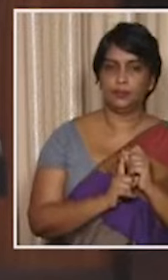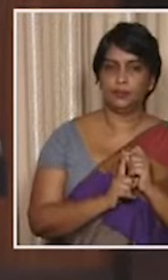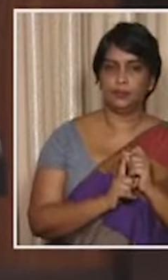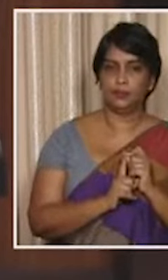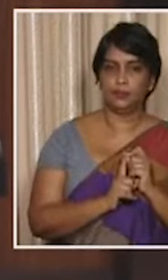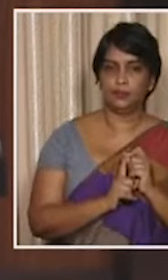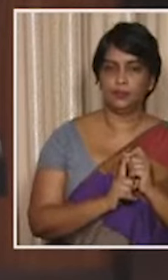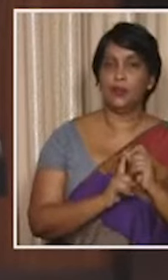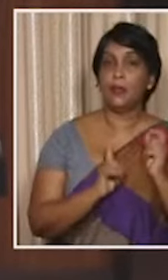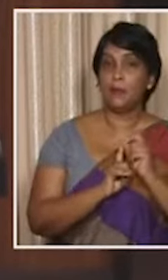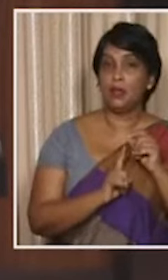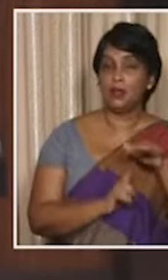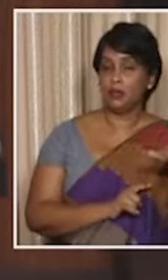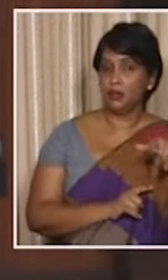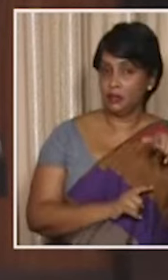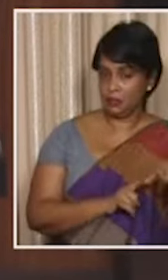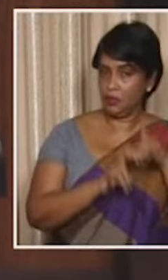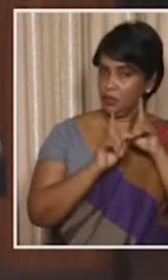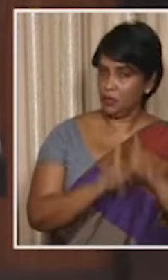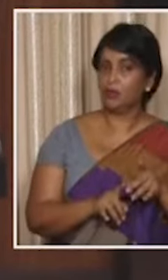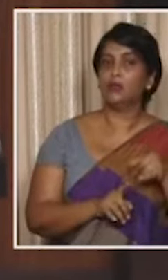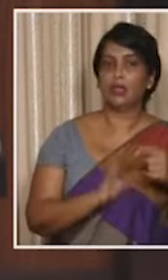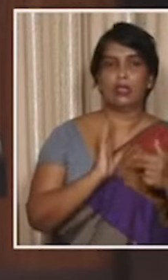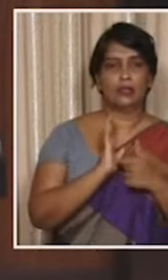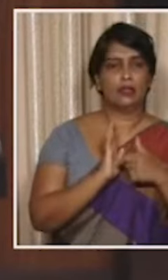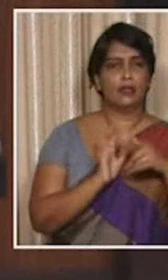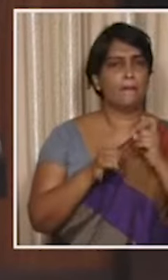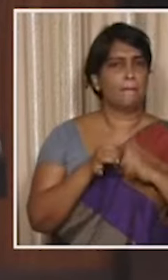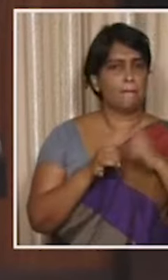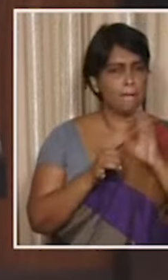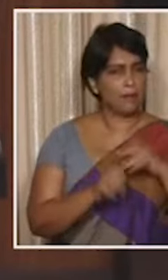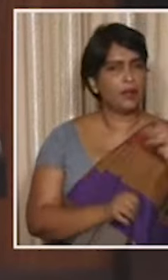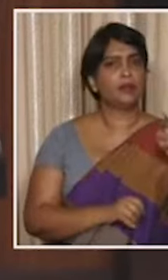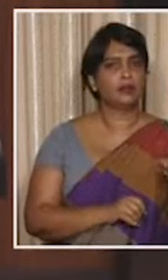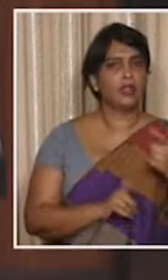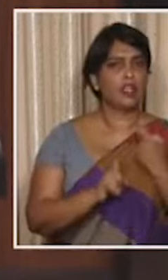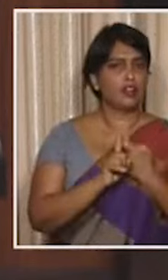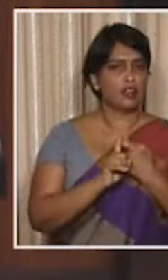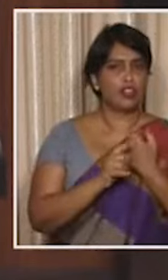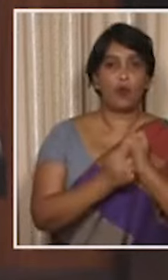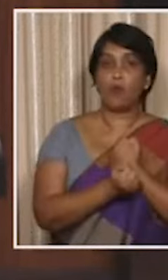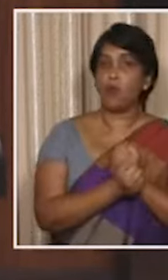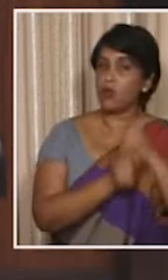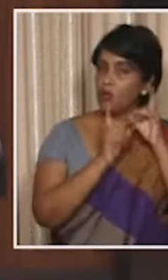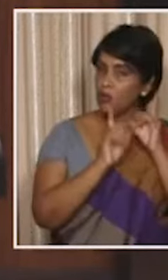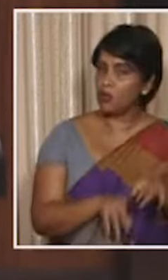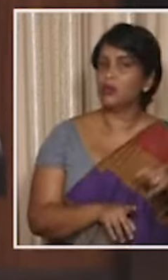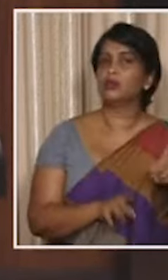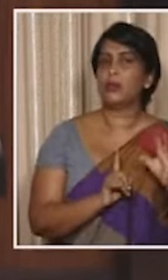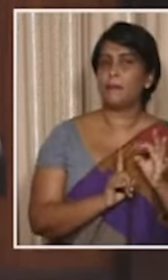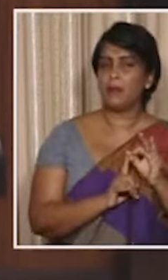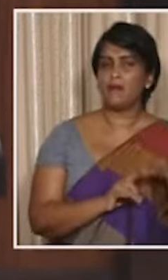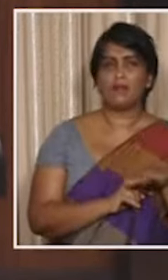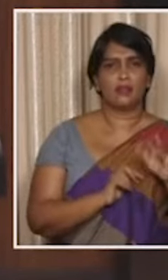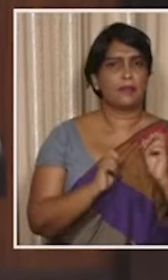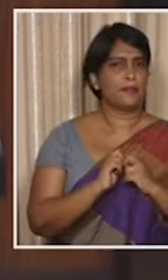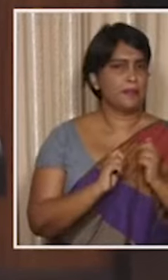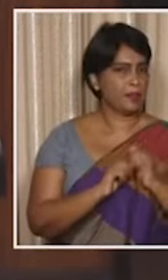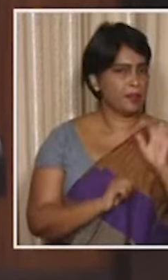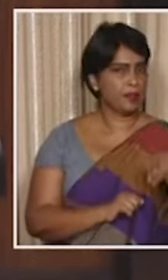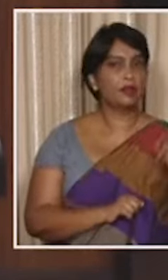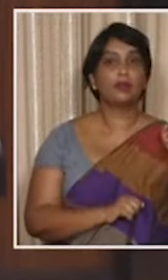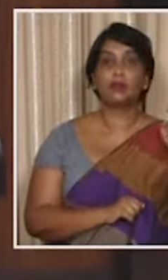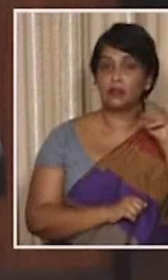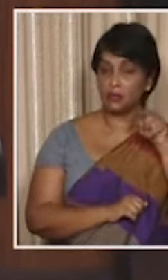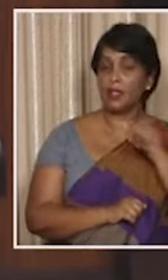பாலடி வட்டையிலே இதே பிரச்சனை, தாண்டி அடியிலே இதே பிரச்சனை. இதே போல கழுவாஞ்சிக்குடி போலீஸ் நிலையமும் இன்றொரு தனியாரிடம் தான். அப்ப உங்களுடைய நீங்க இன்று உண்மையை